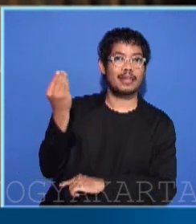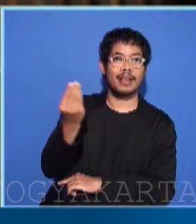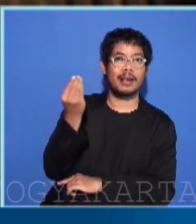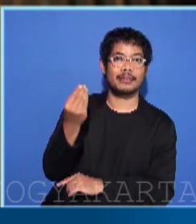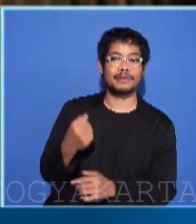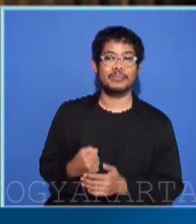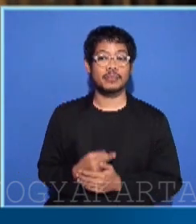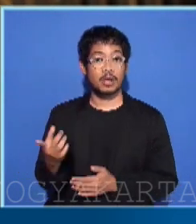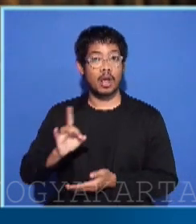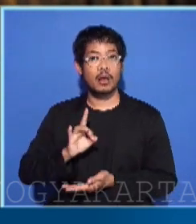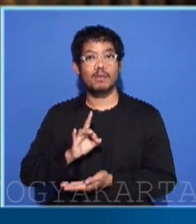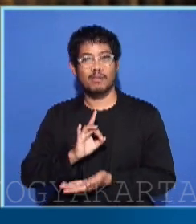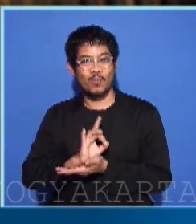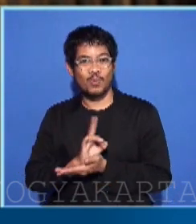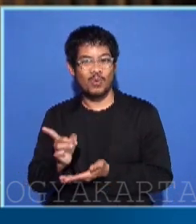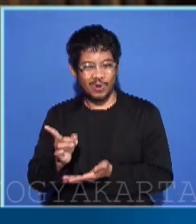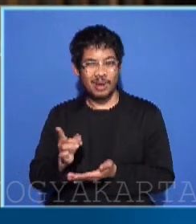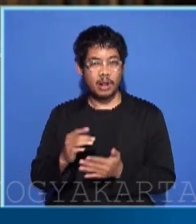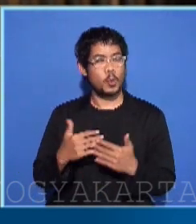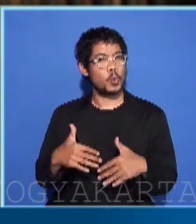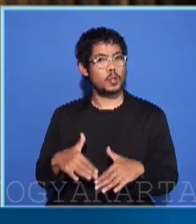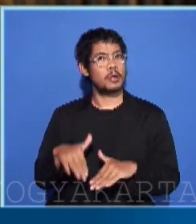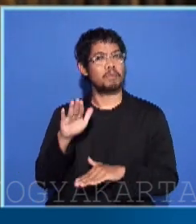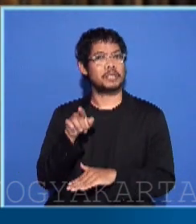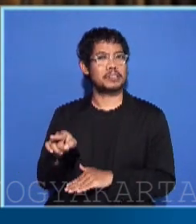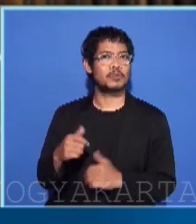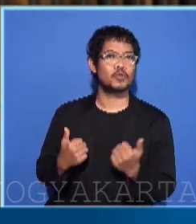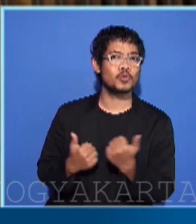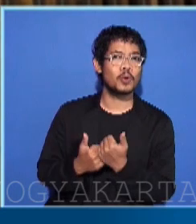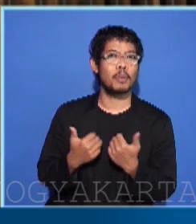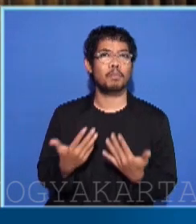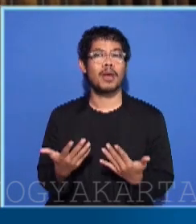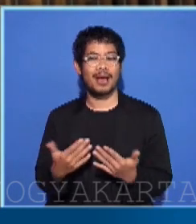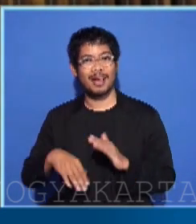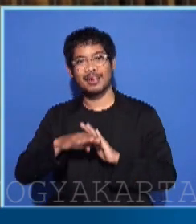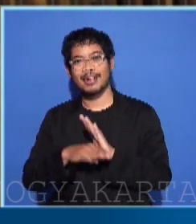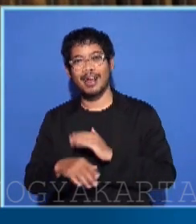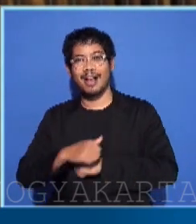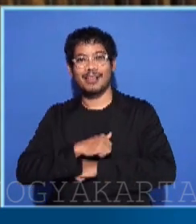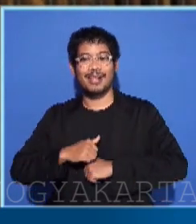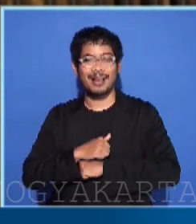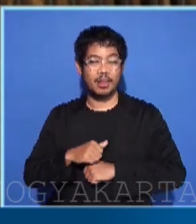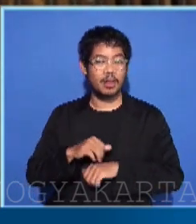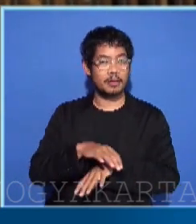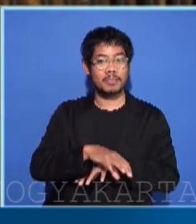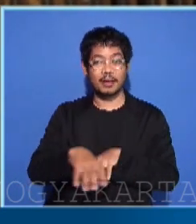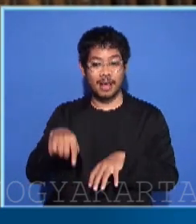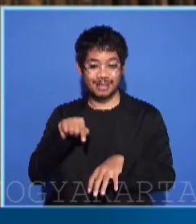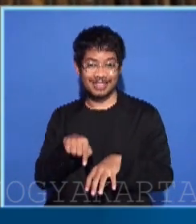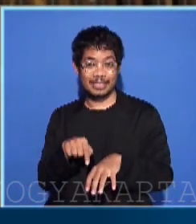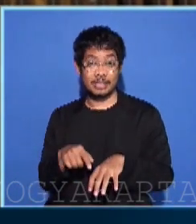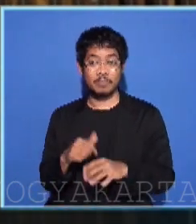ingin meningkatkan kita sport tourism, jadi bagaimana event-event olahraga di daerah Yogyakarta ini